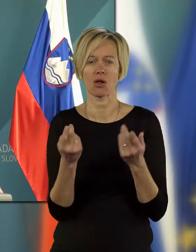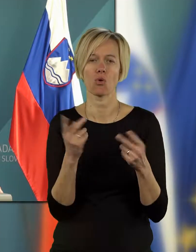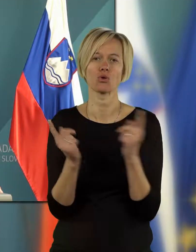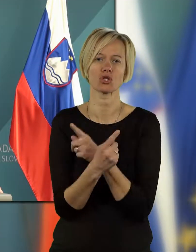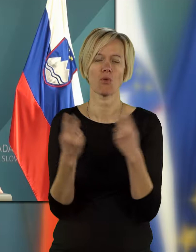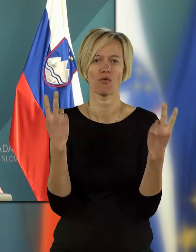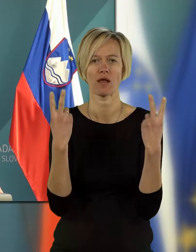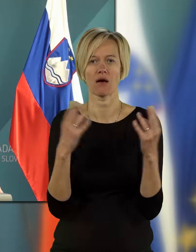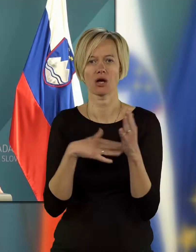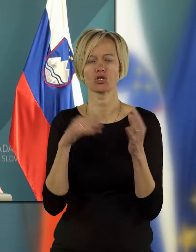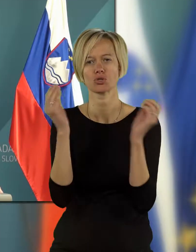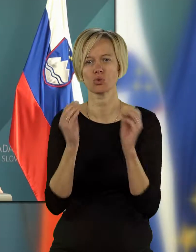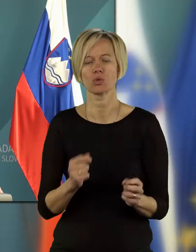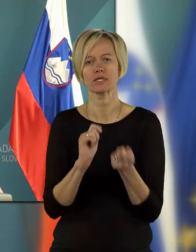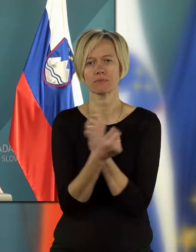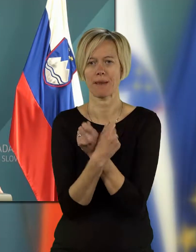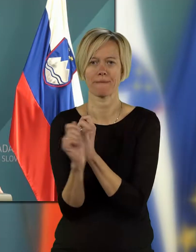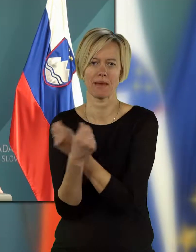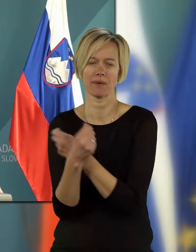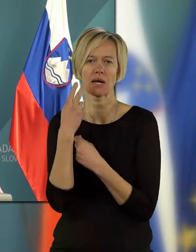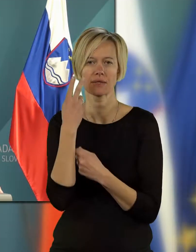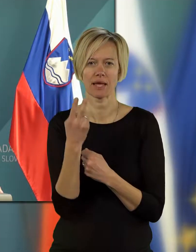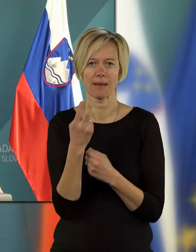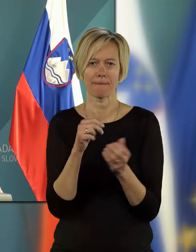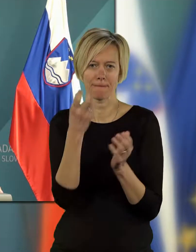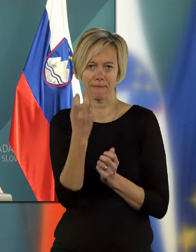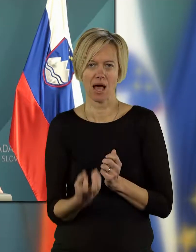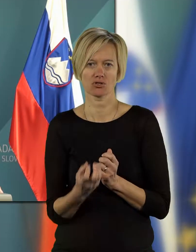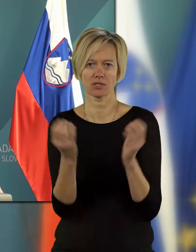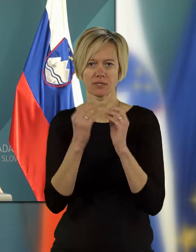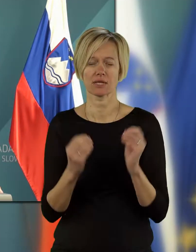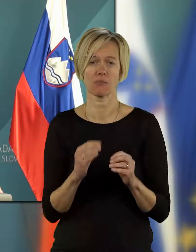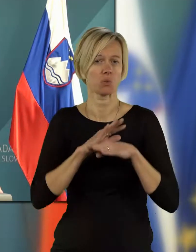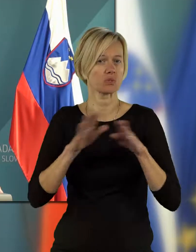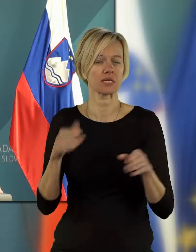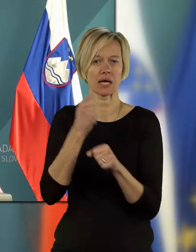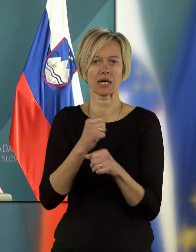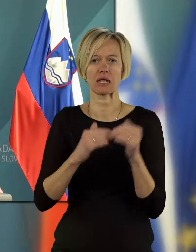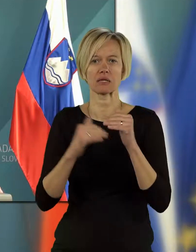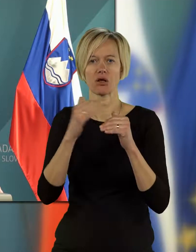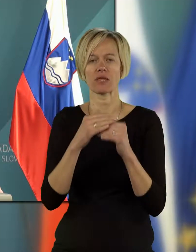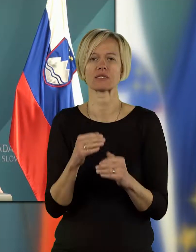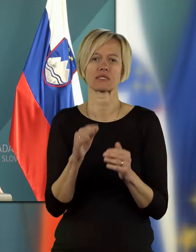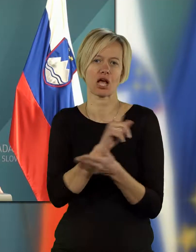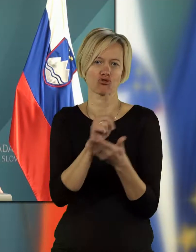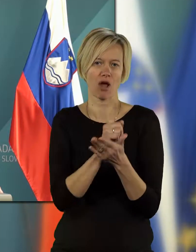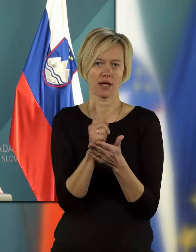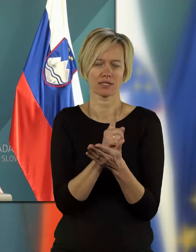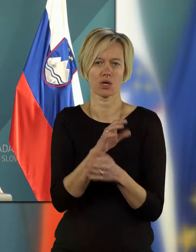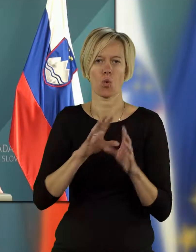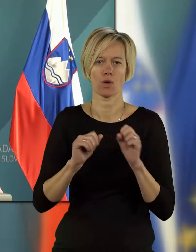oziroma uveljavila kakšnih strukturnih sprememb na področju plačnega sistema. Vse se je gradilo na začasnih